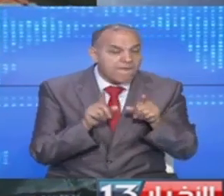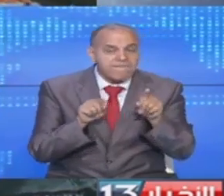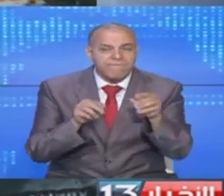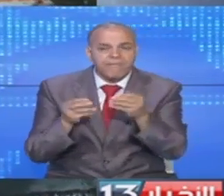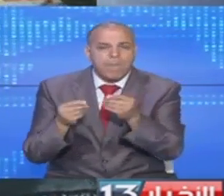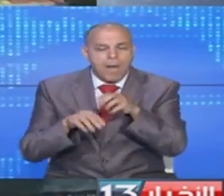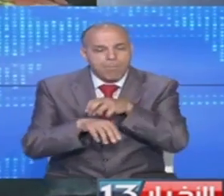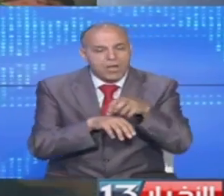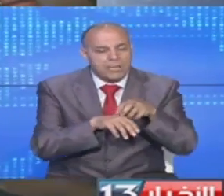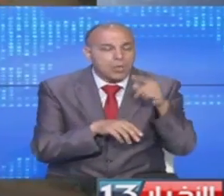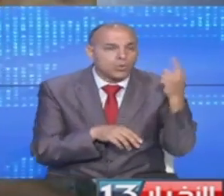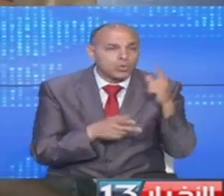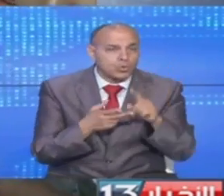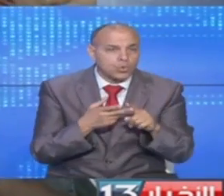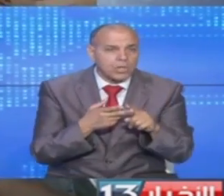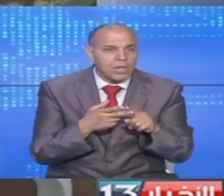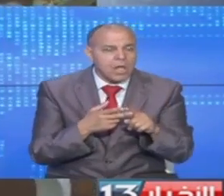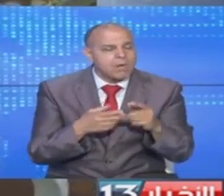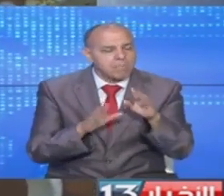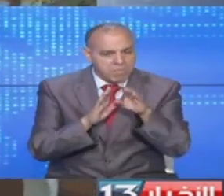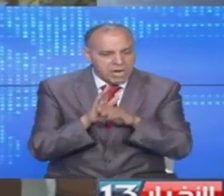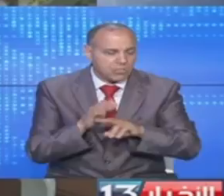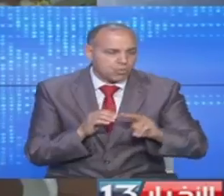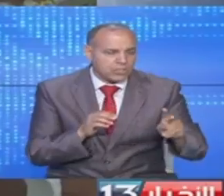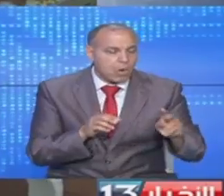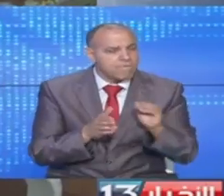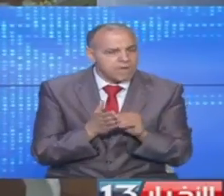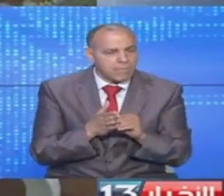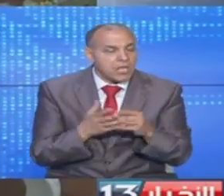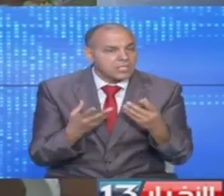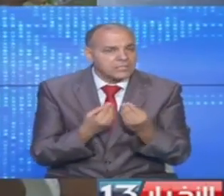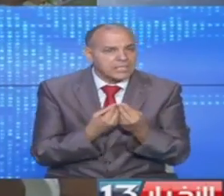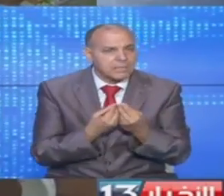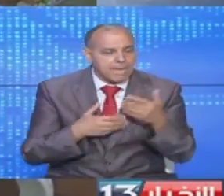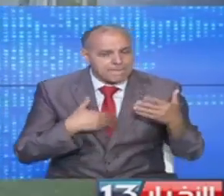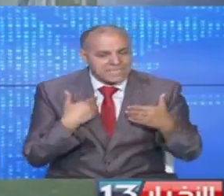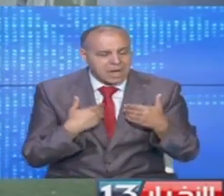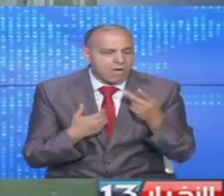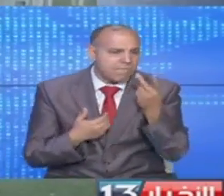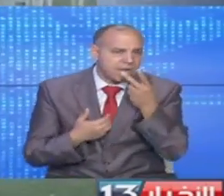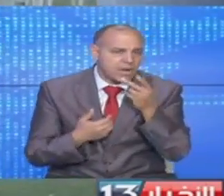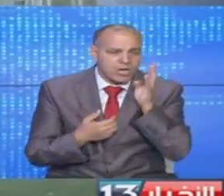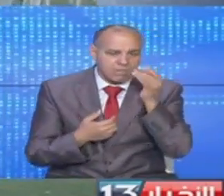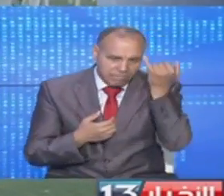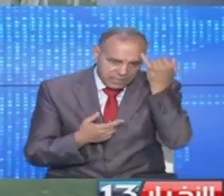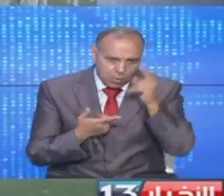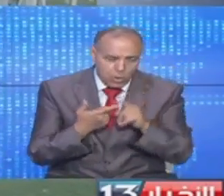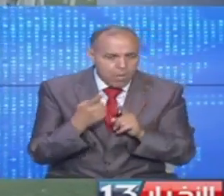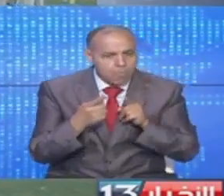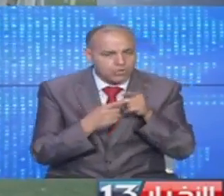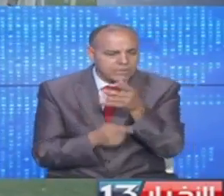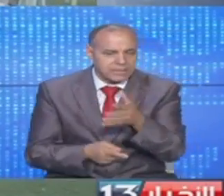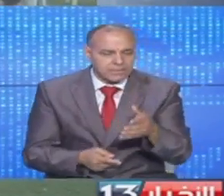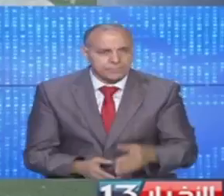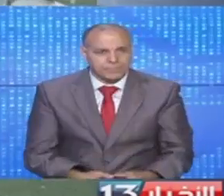بكافة معتمديات توزر، وستتضمن برامج متنوعة تجمع بين المسرح والفن والندوات الفكرية الموجهة